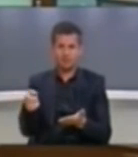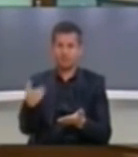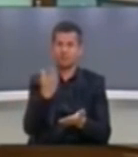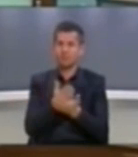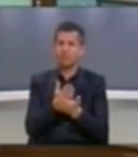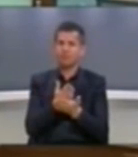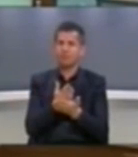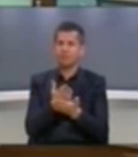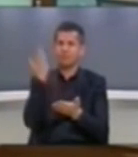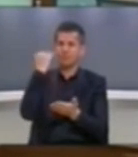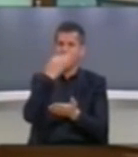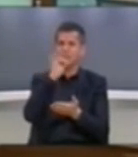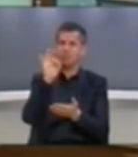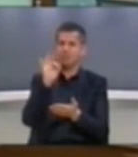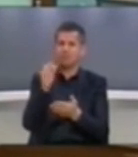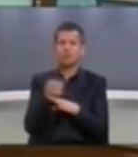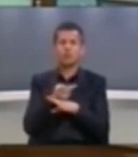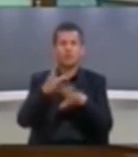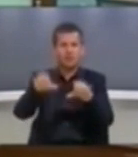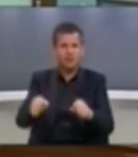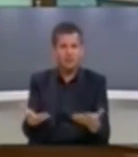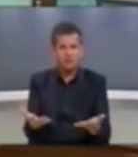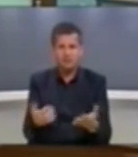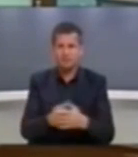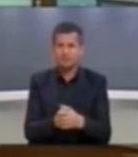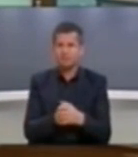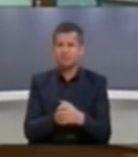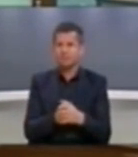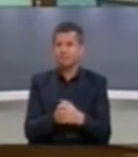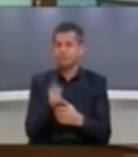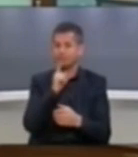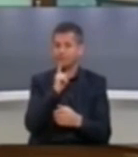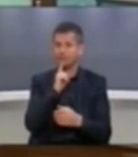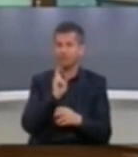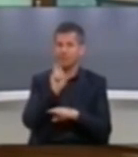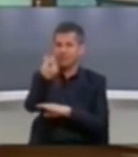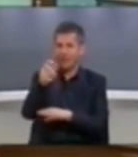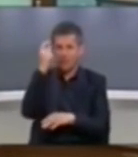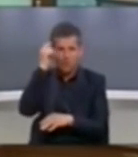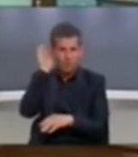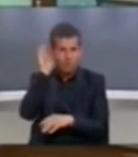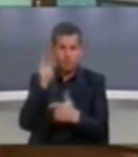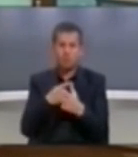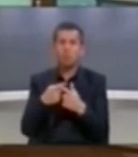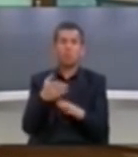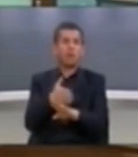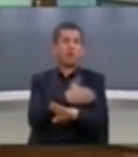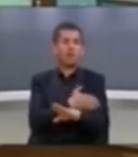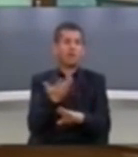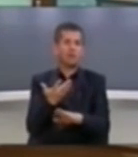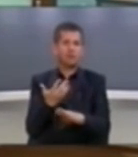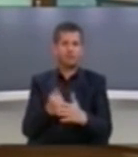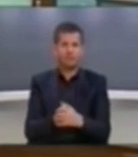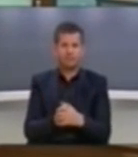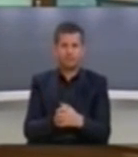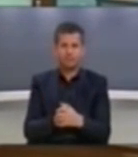kapse? Apo më mirë thënë, kur e kapi shtetin? Prej se e mori postën e kryeministrit, apo edhe më herët?